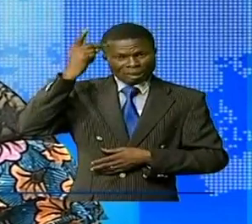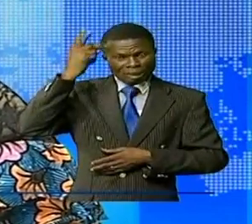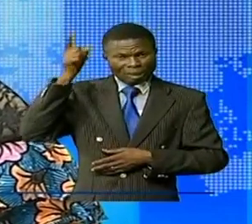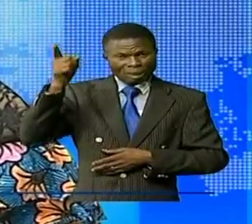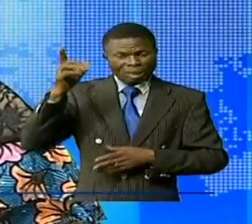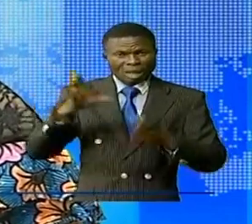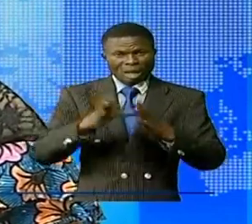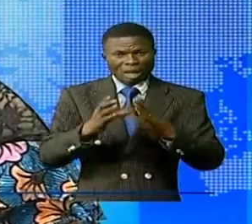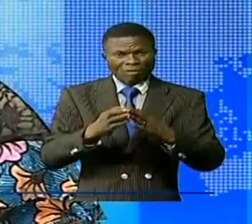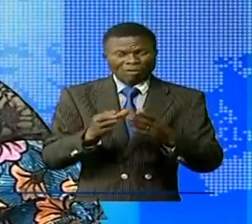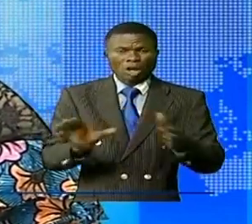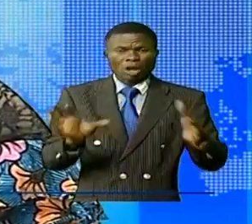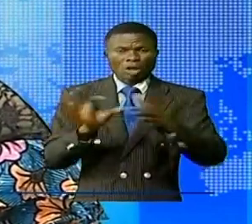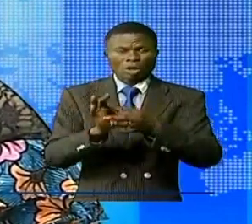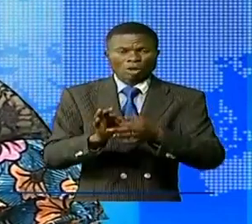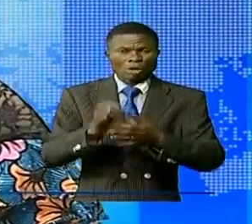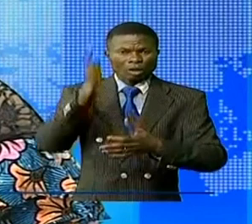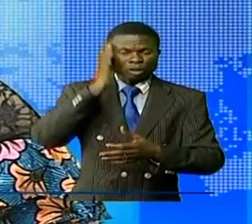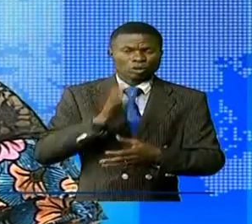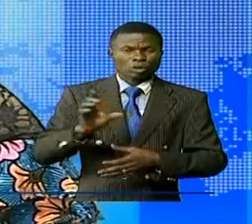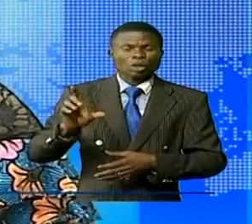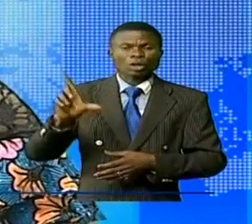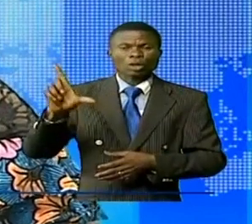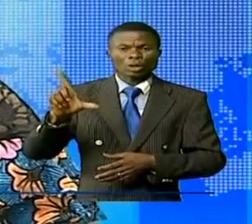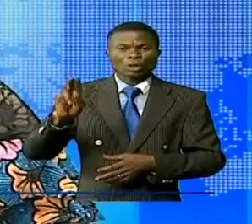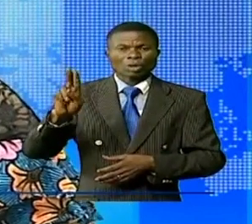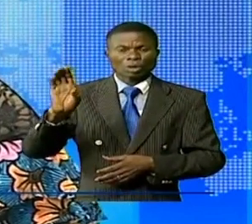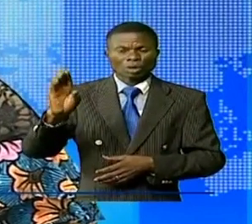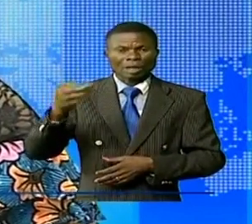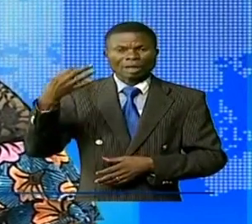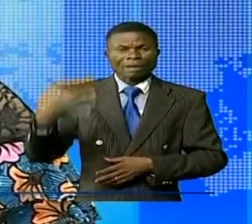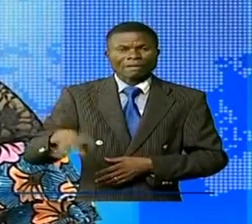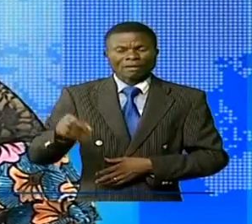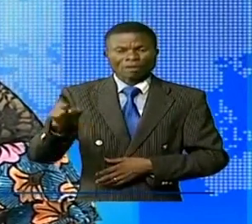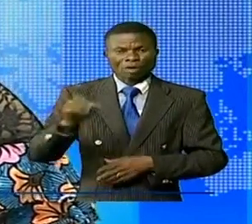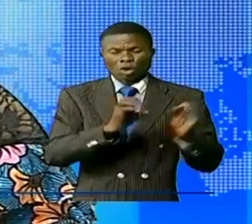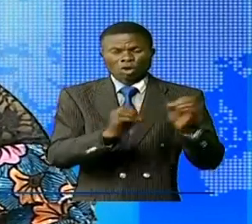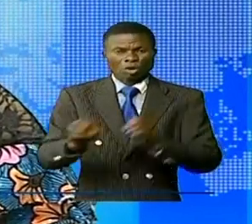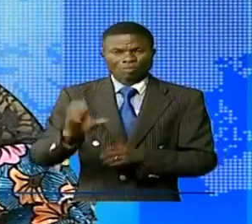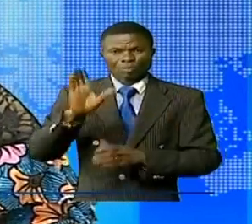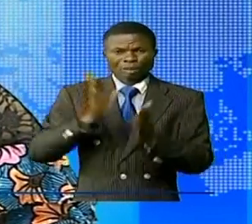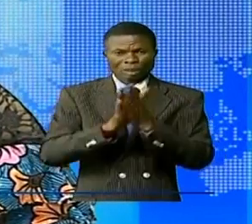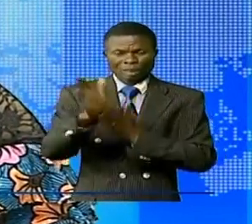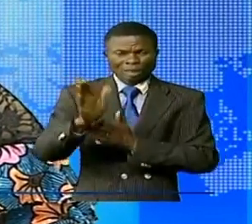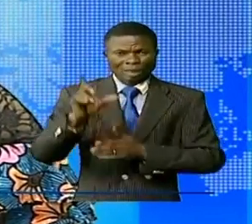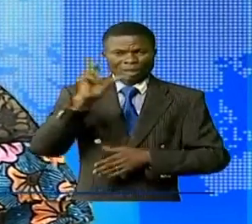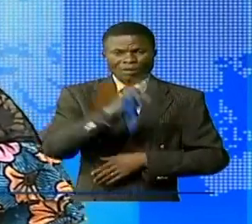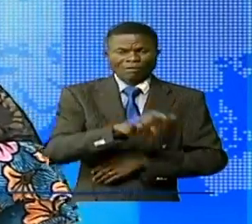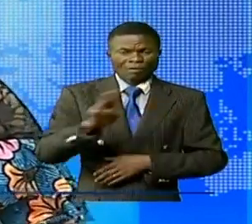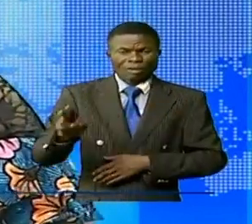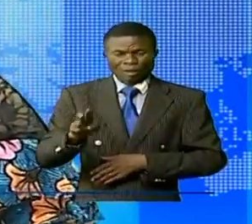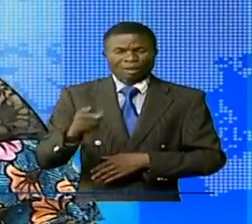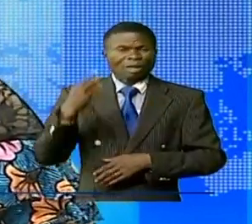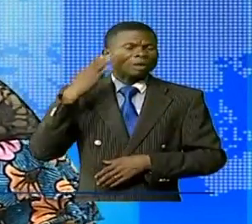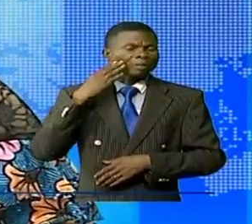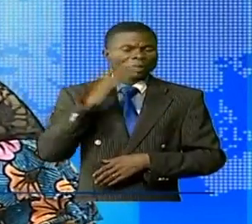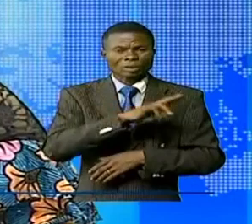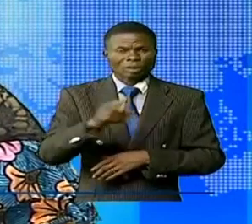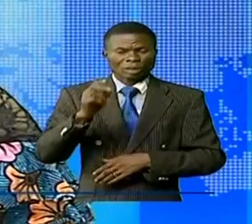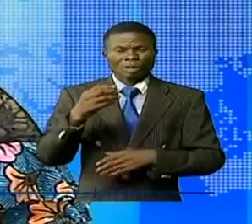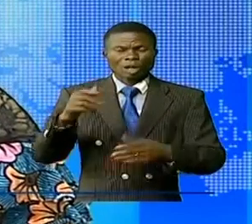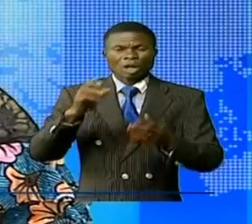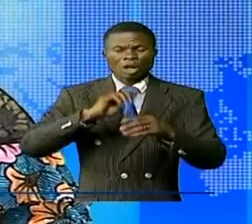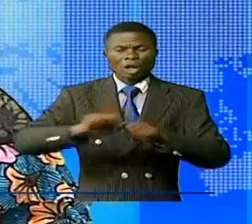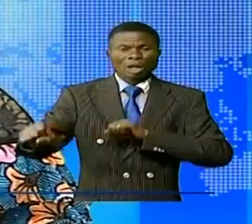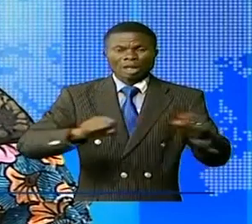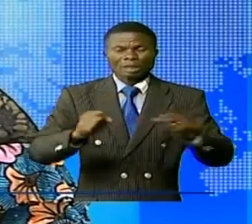avec l'hôpital Saint-Louis de Paris en France organise du 15 au 22 mars 2022 des consultations gratuites